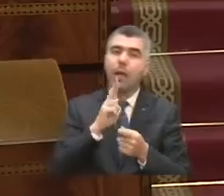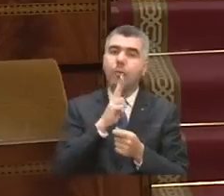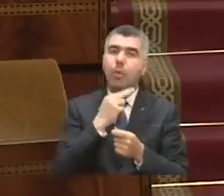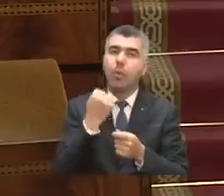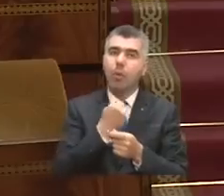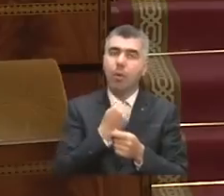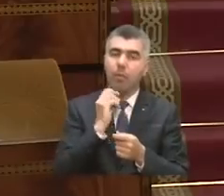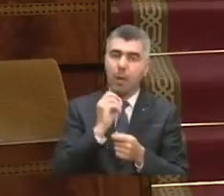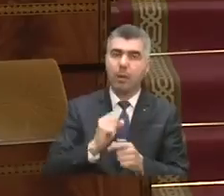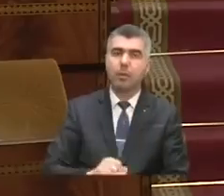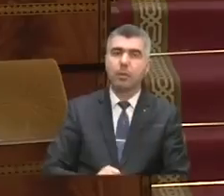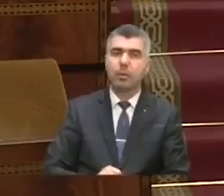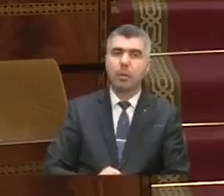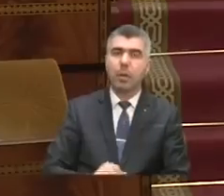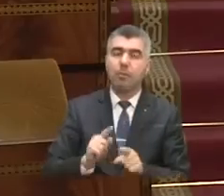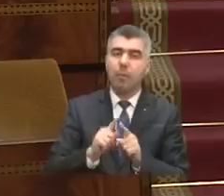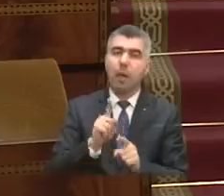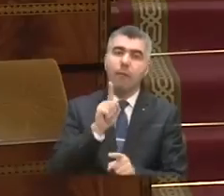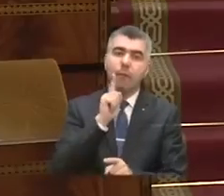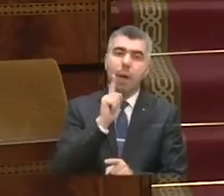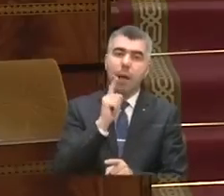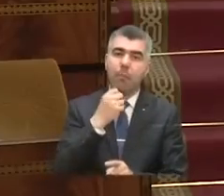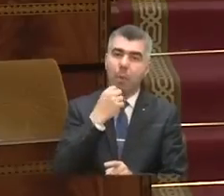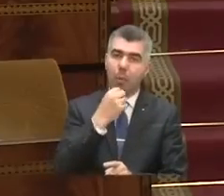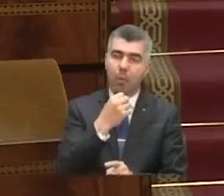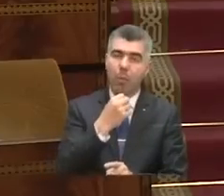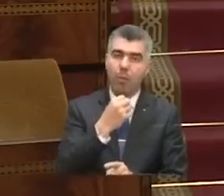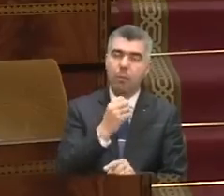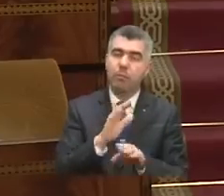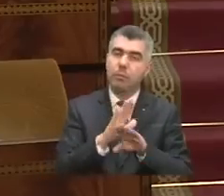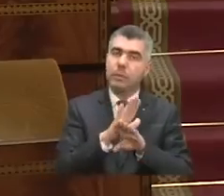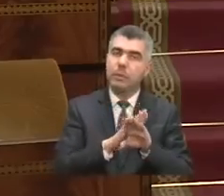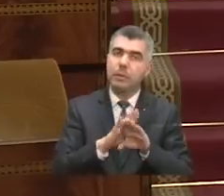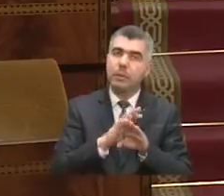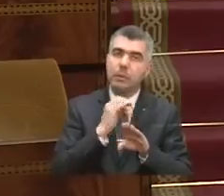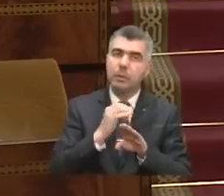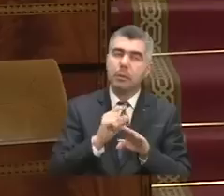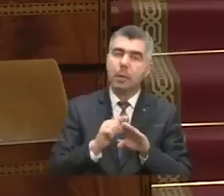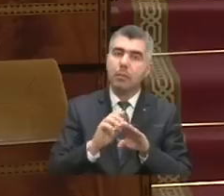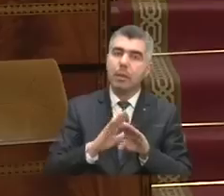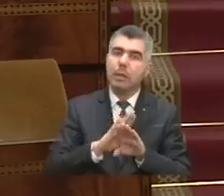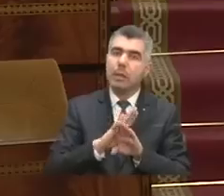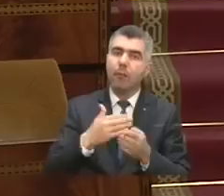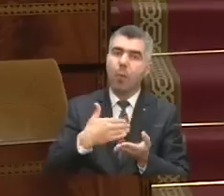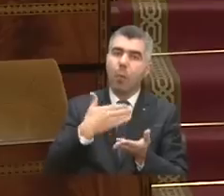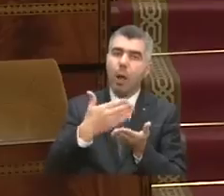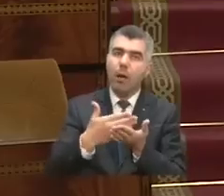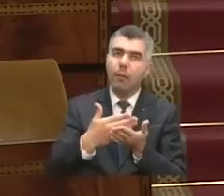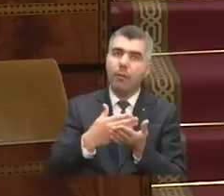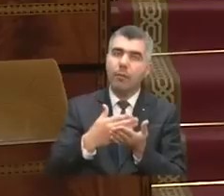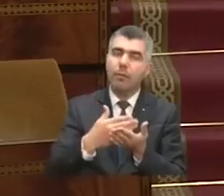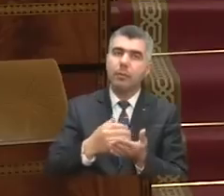اللي توجه بها للسيدة النائبة بواحد الطريقة غير لائقة، ومن اللي قلتي لي قلنا ما كاينش السيد